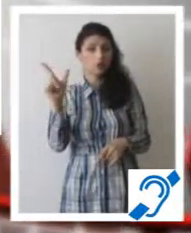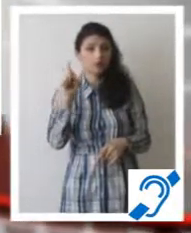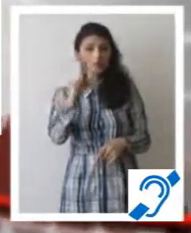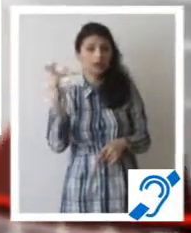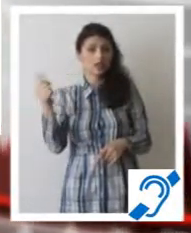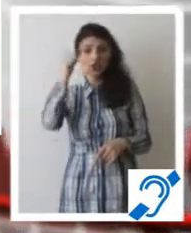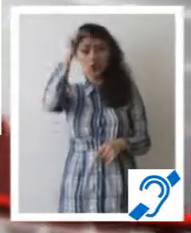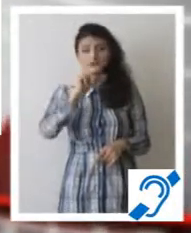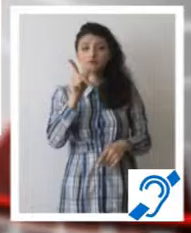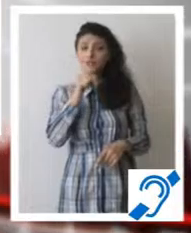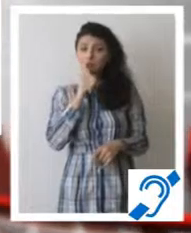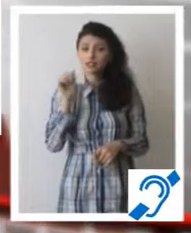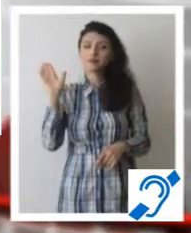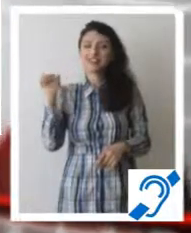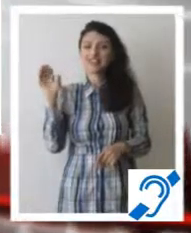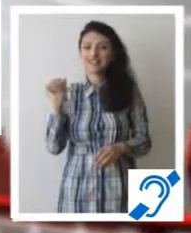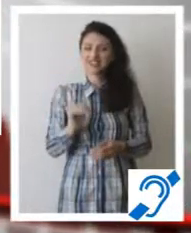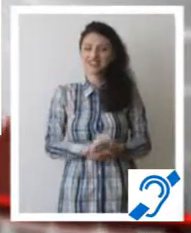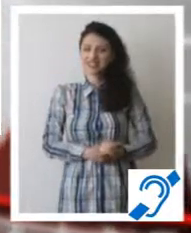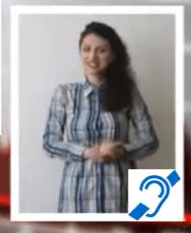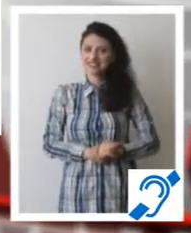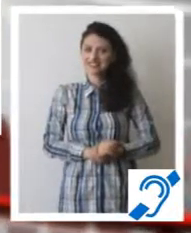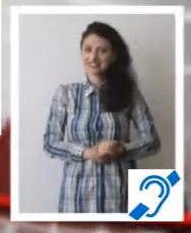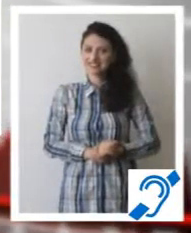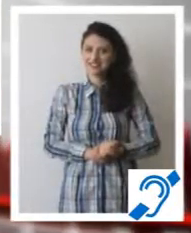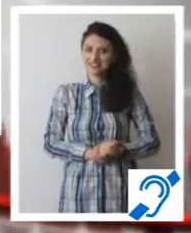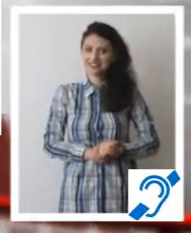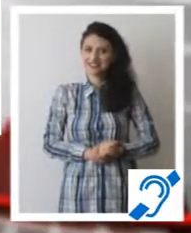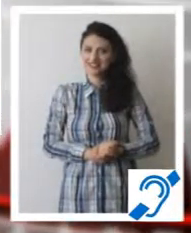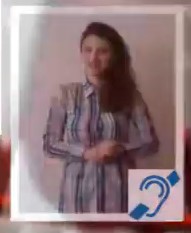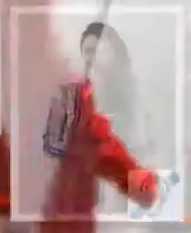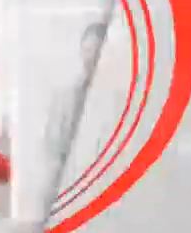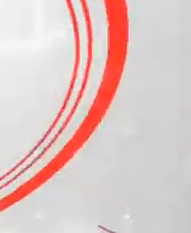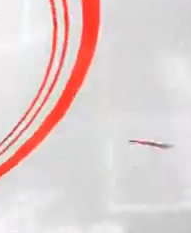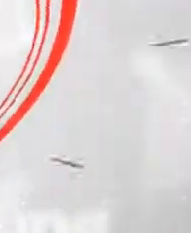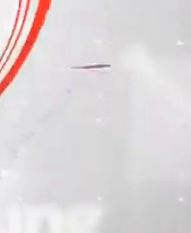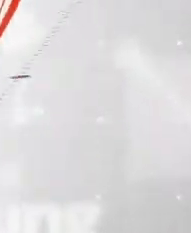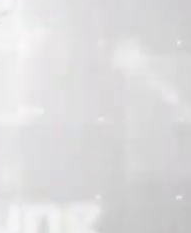de telefon 0348 730980. Toate cele bune, vă doresc!